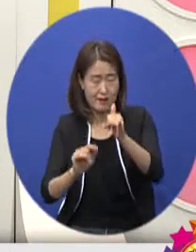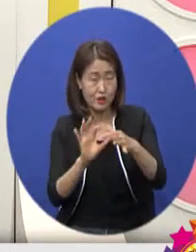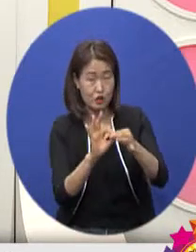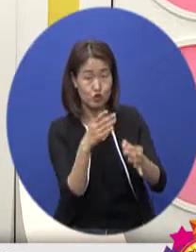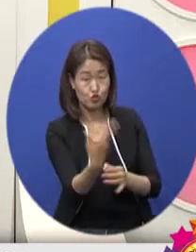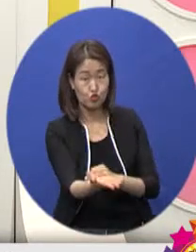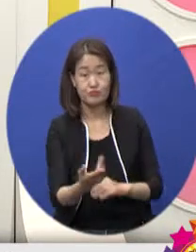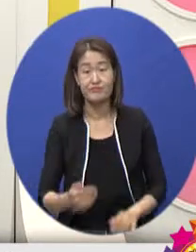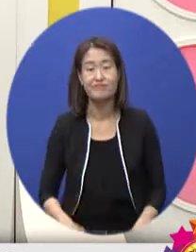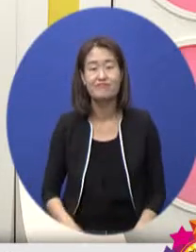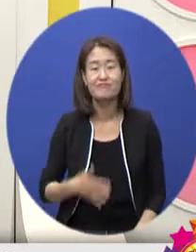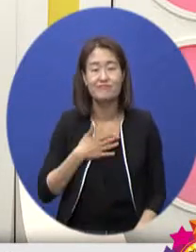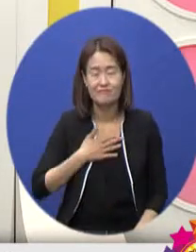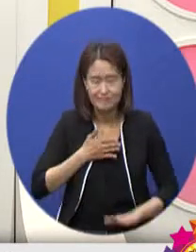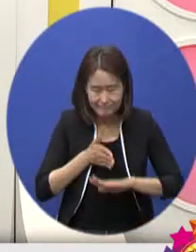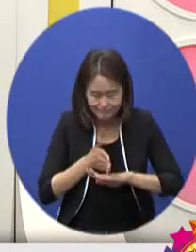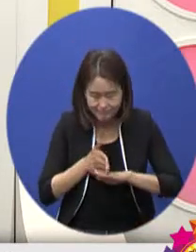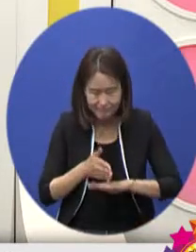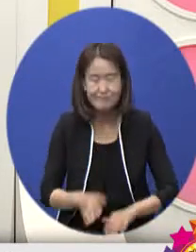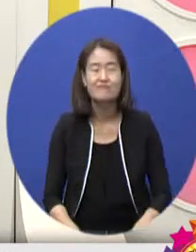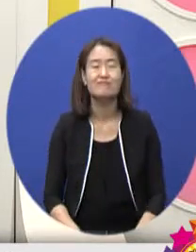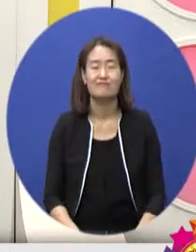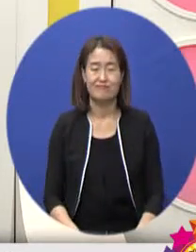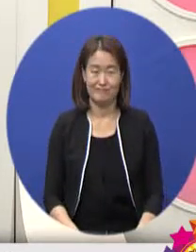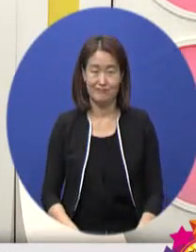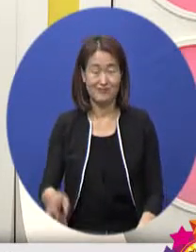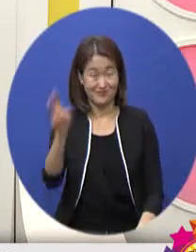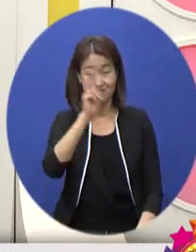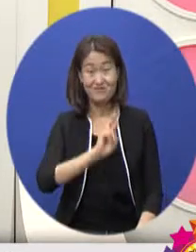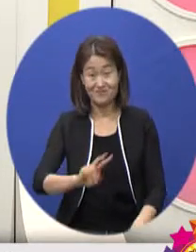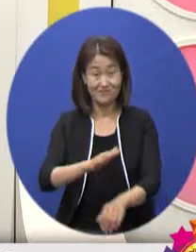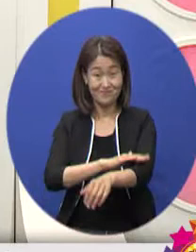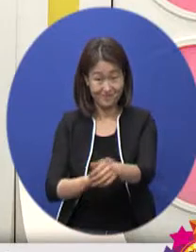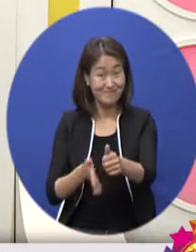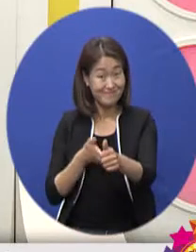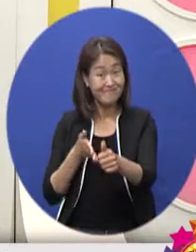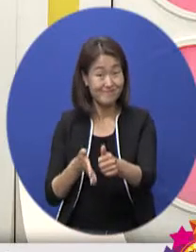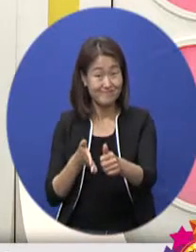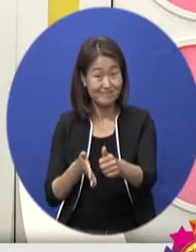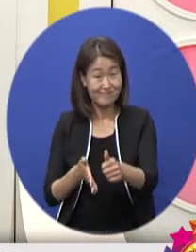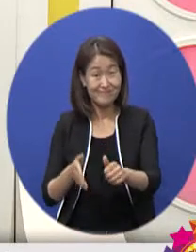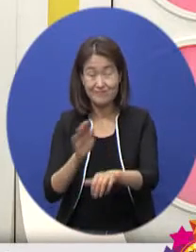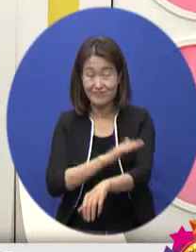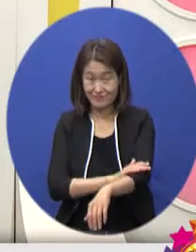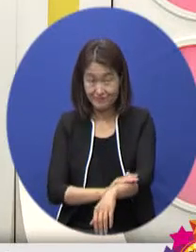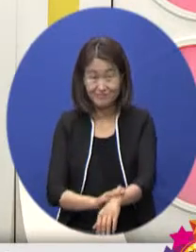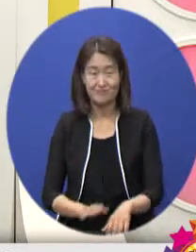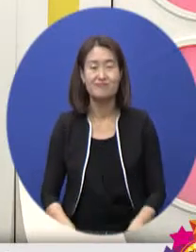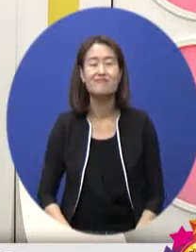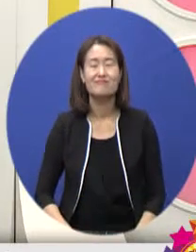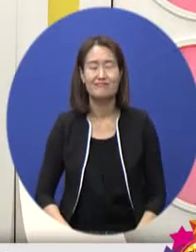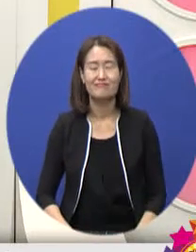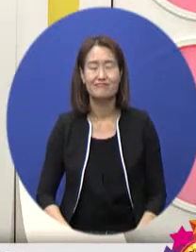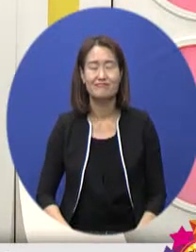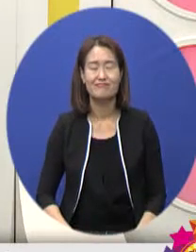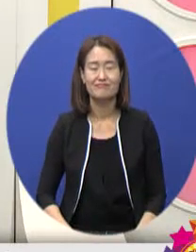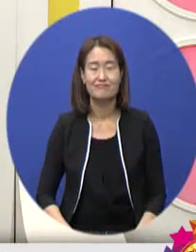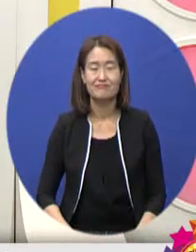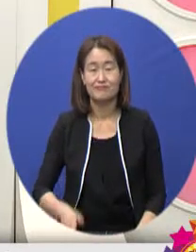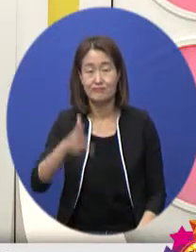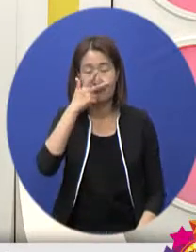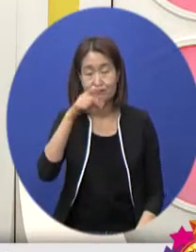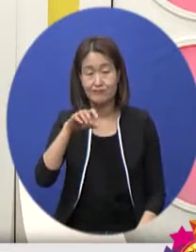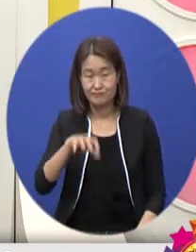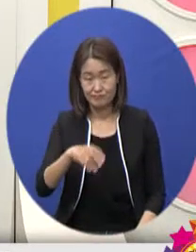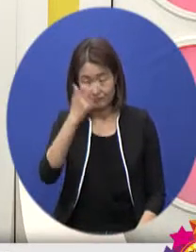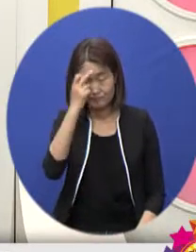네. 네. 네. 고맙습니다, 어머니. 네. 네, 이제 노래 불러주실 거예요, 어머니. 잘 불러주세요. 네. 네. 네, 평택에